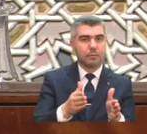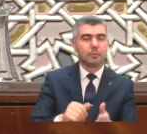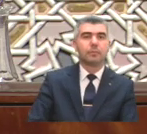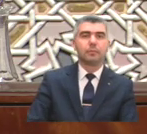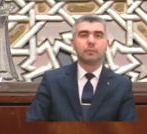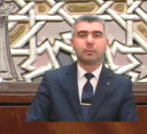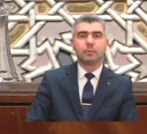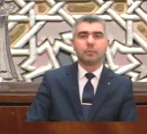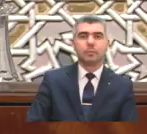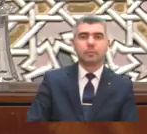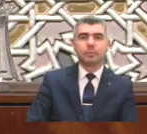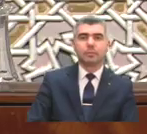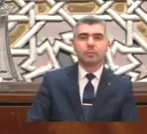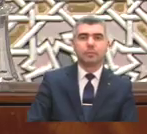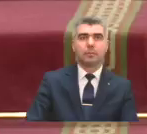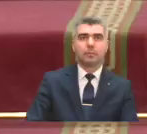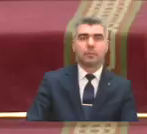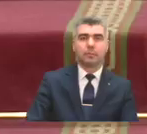النائبة.